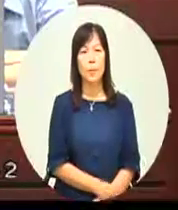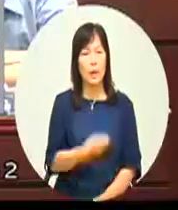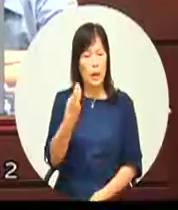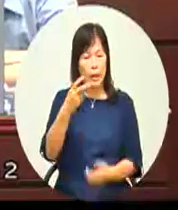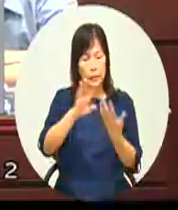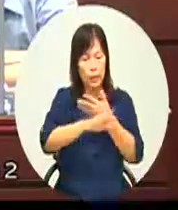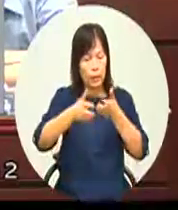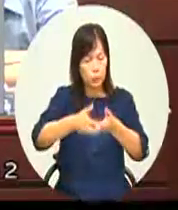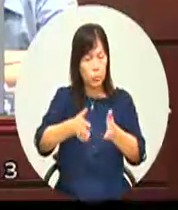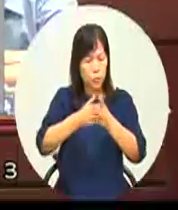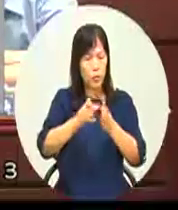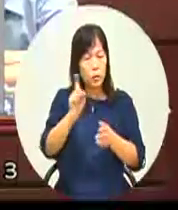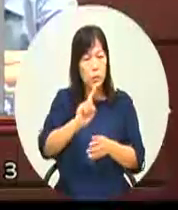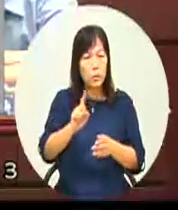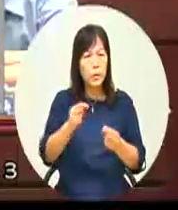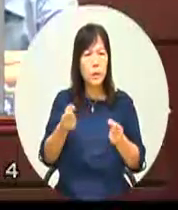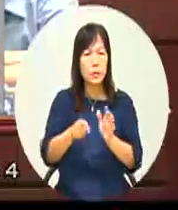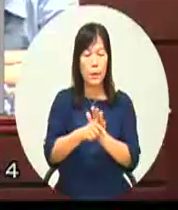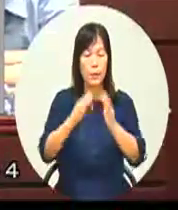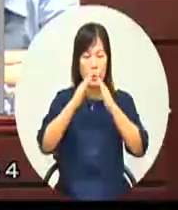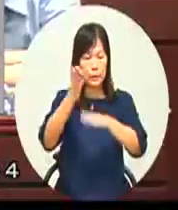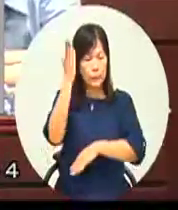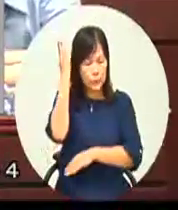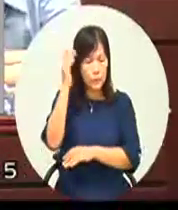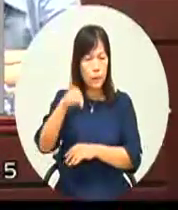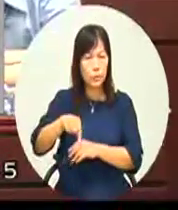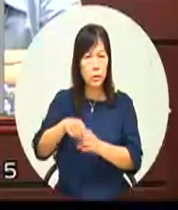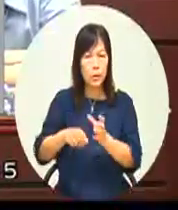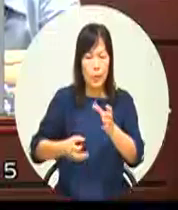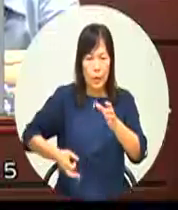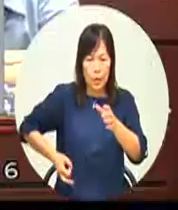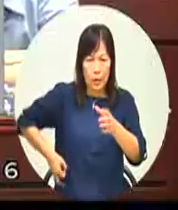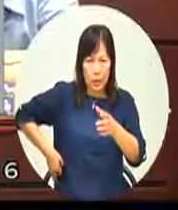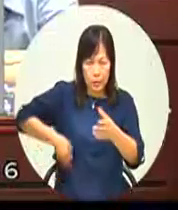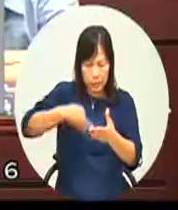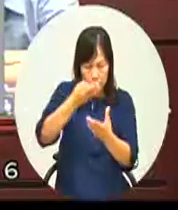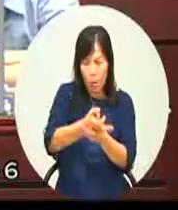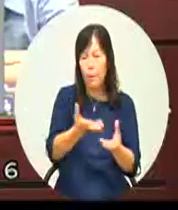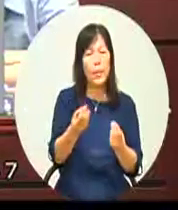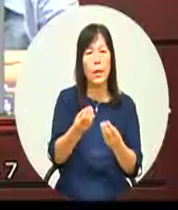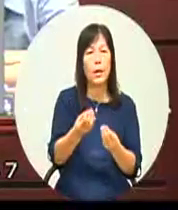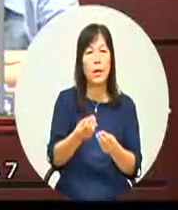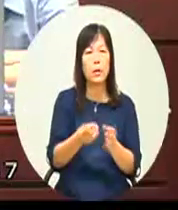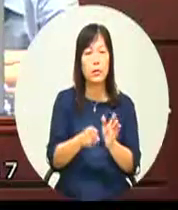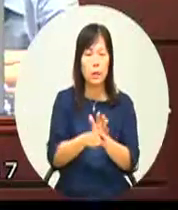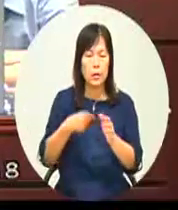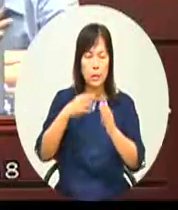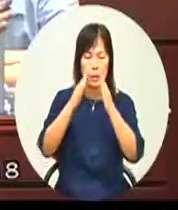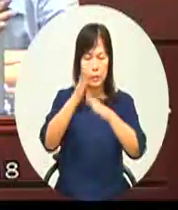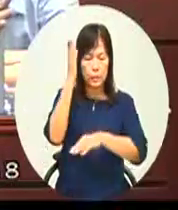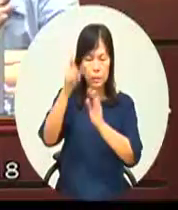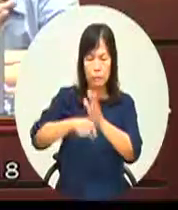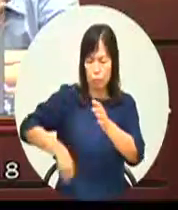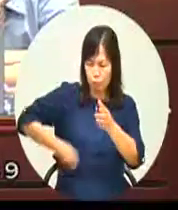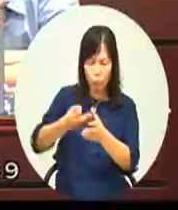是说，这个部分我们市政府并没有投入经费， 就不用出钱。 对，是有一